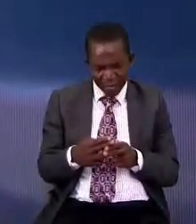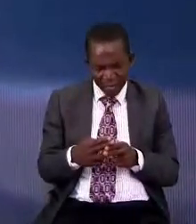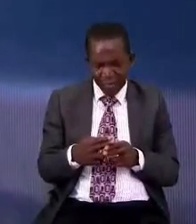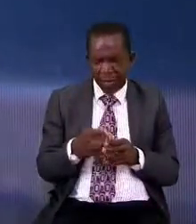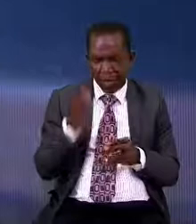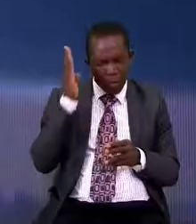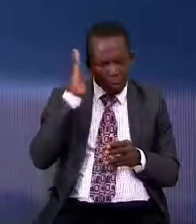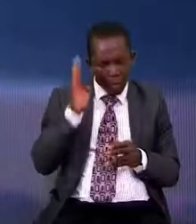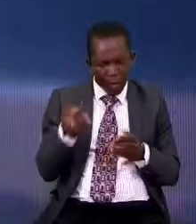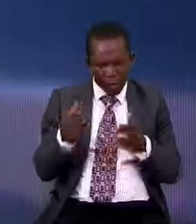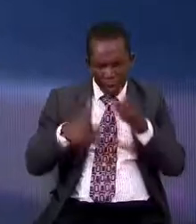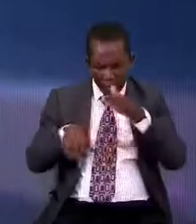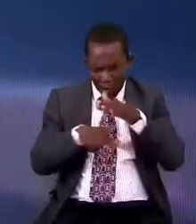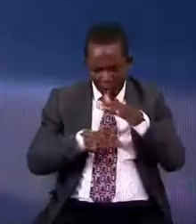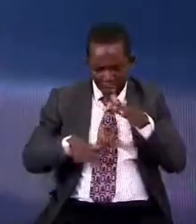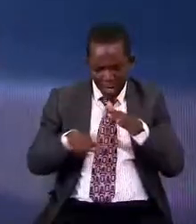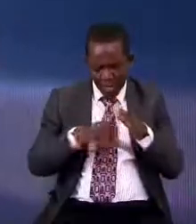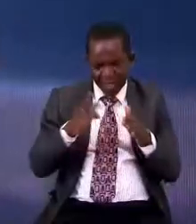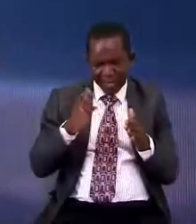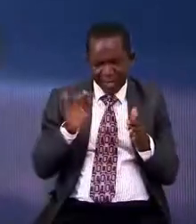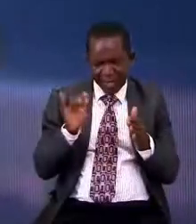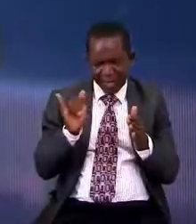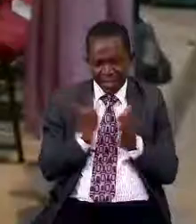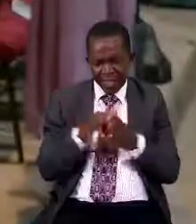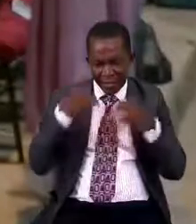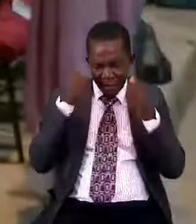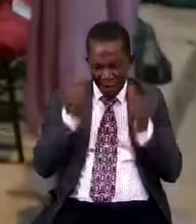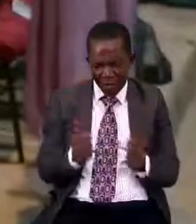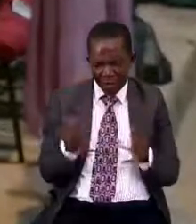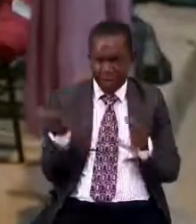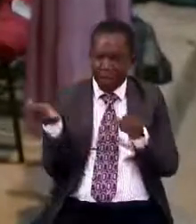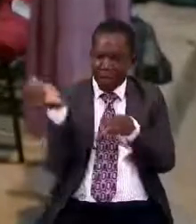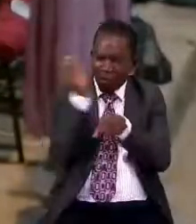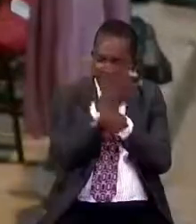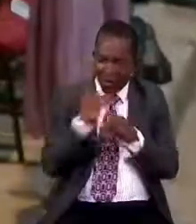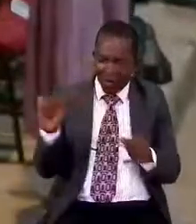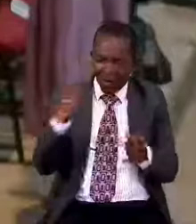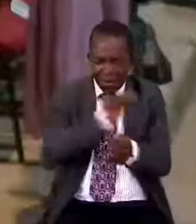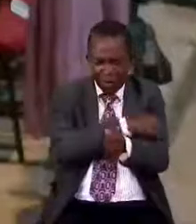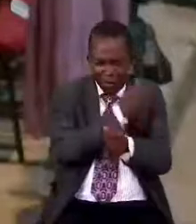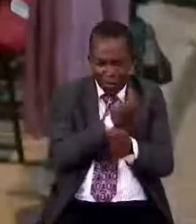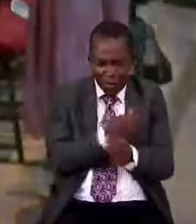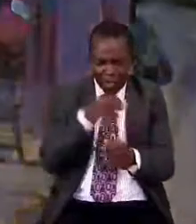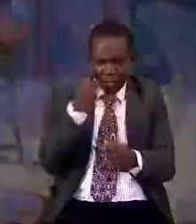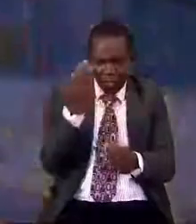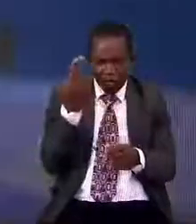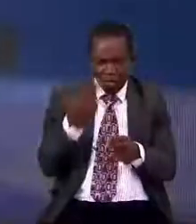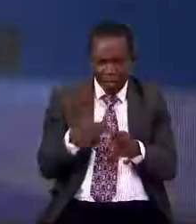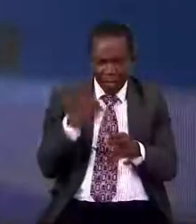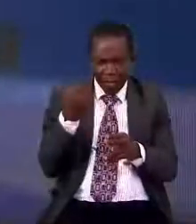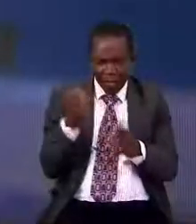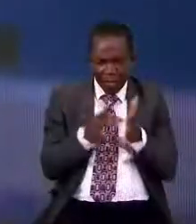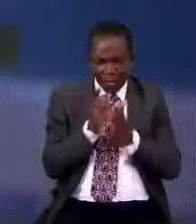nom puissant, prédominant, l'autorité suprême de Jésus-Christ. Ainsi, maintenant, nous